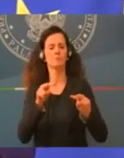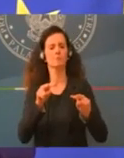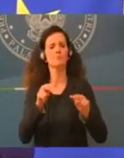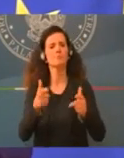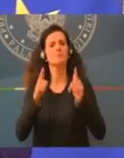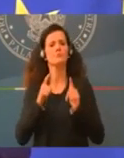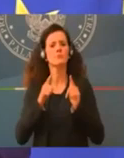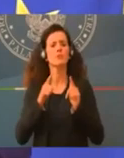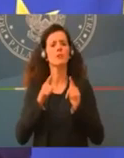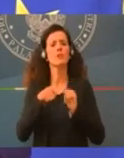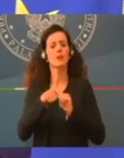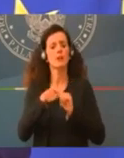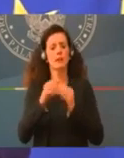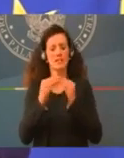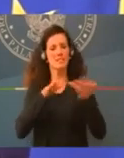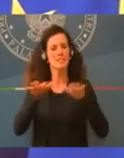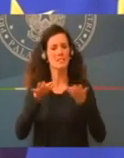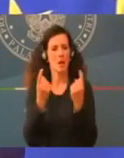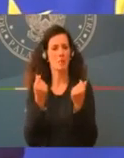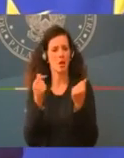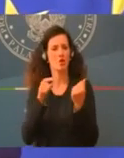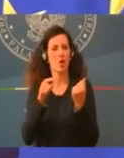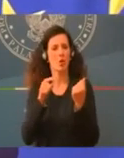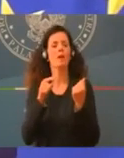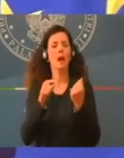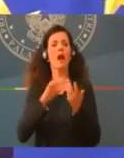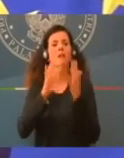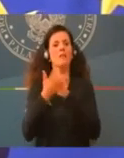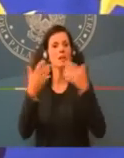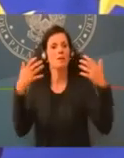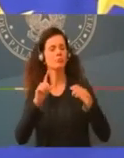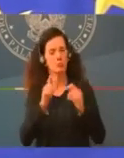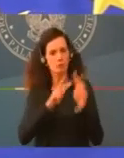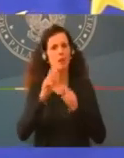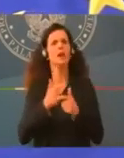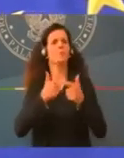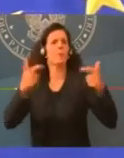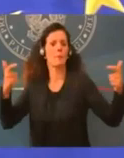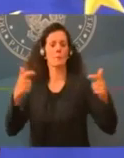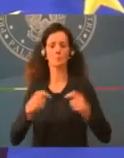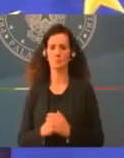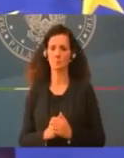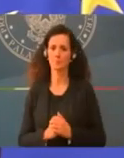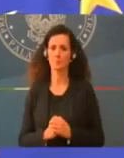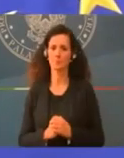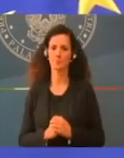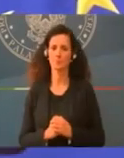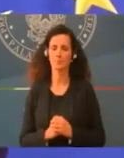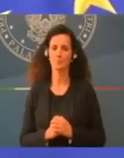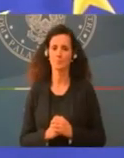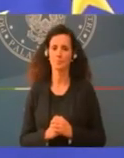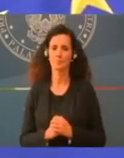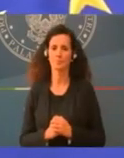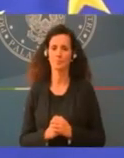non prevediamo aumenti di tasse questo e molto significa di una scelta precisa un indirizzo politico